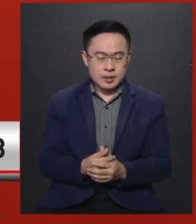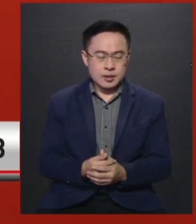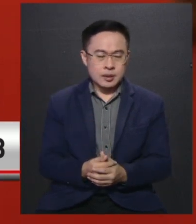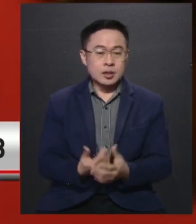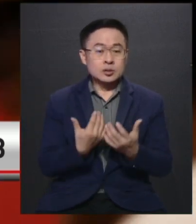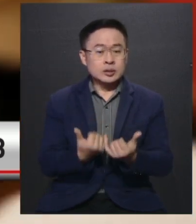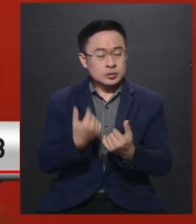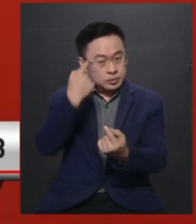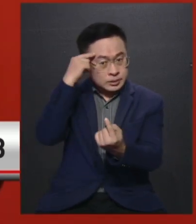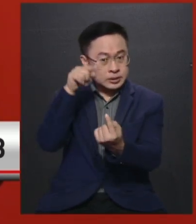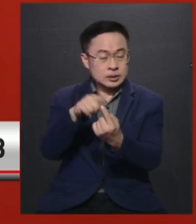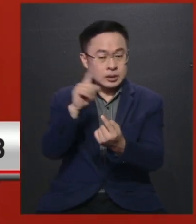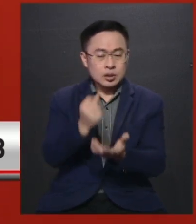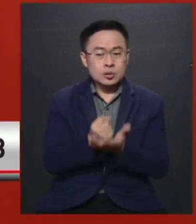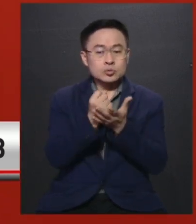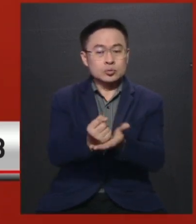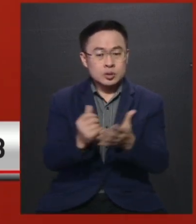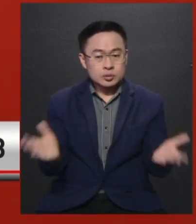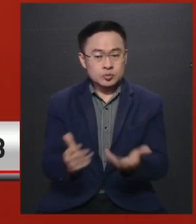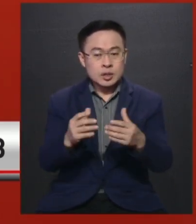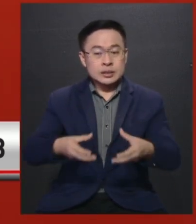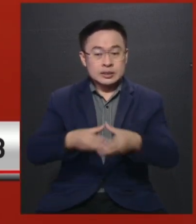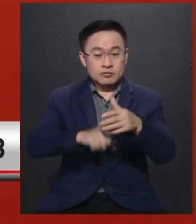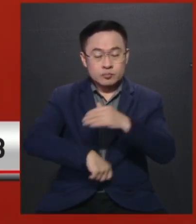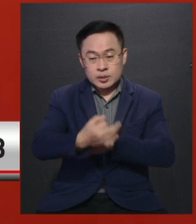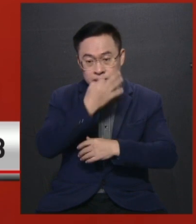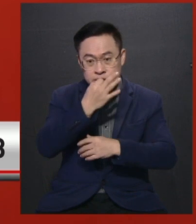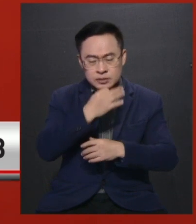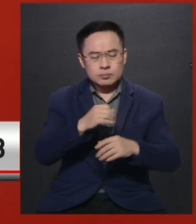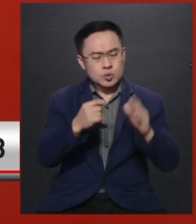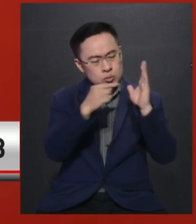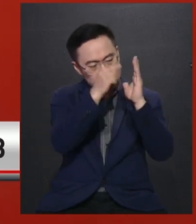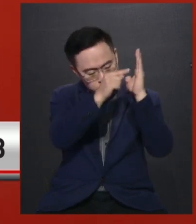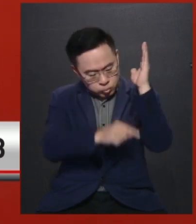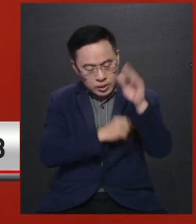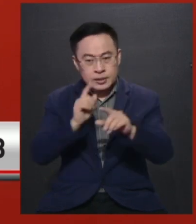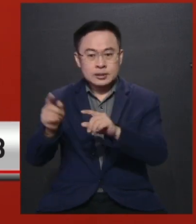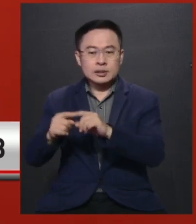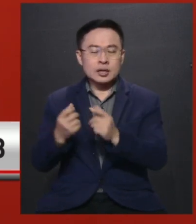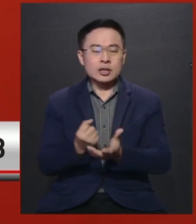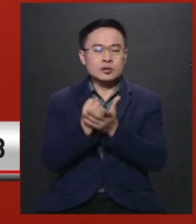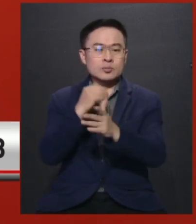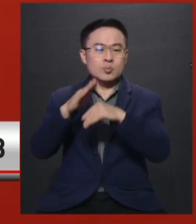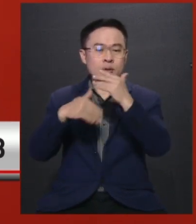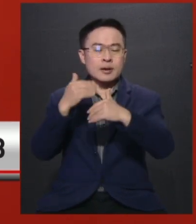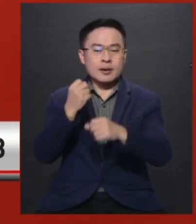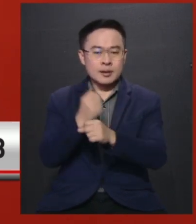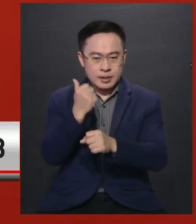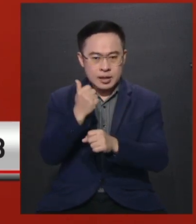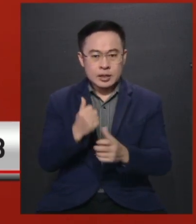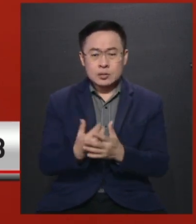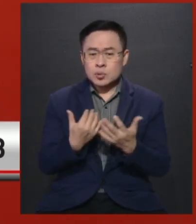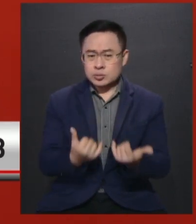นี้เนี่ยเราต้องพยายามสนับสนุนสโมสรให้มากที่สุดทำให้วงการฟุตบอลเนี่ยดำเนินงานไปได้ในทุกๆองค์ประกอบกับช่วงเวลาที่